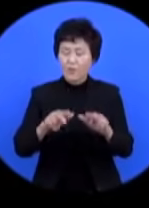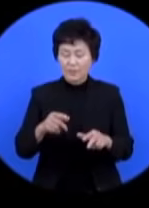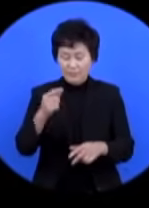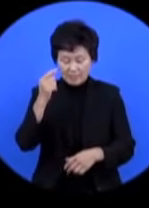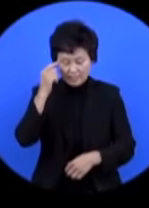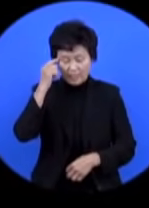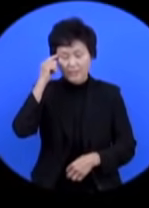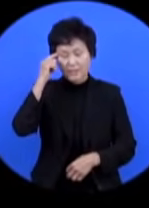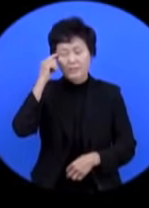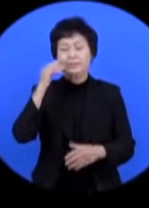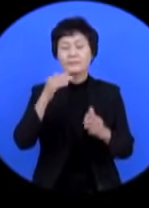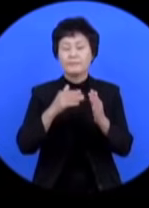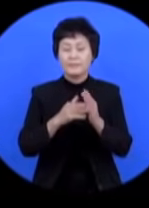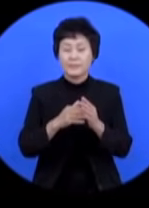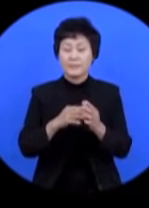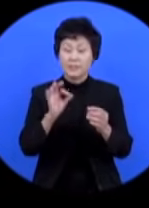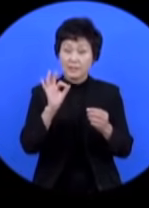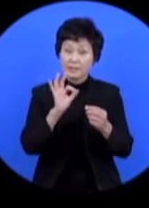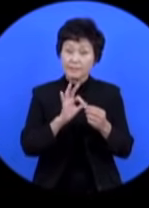열 번째,